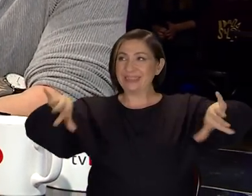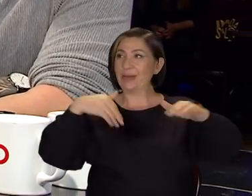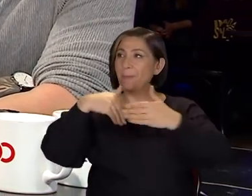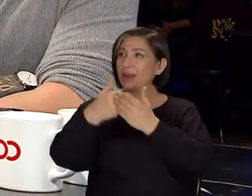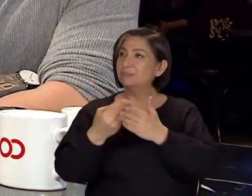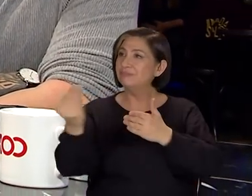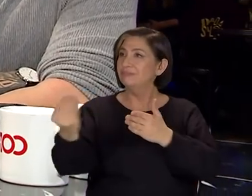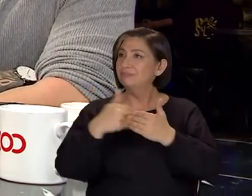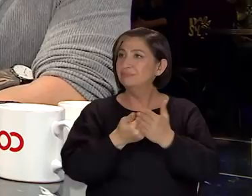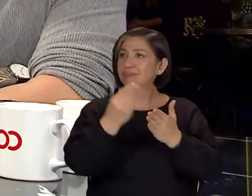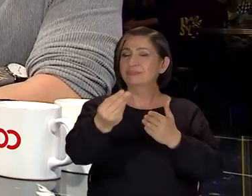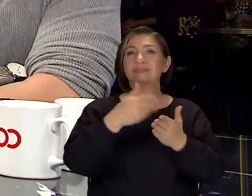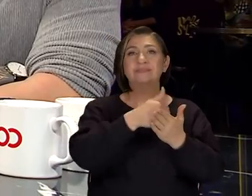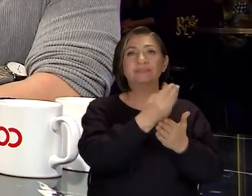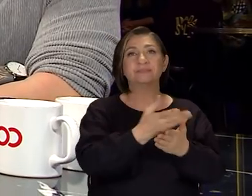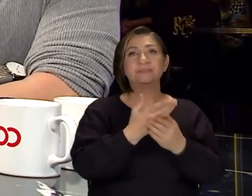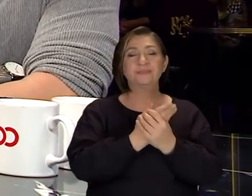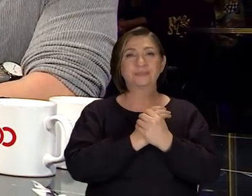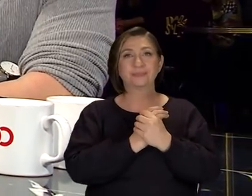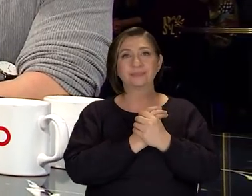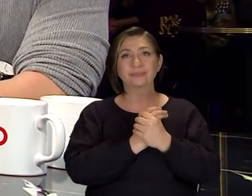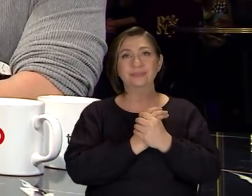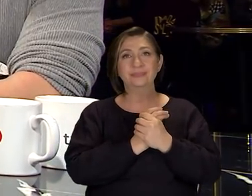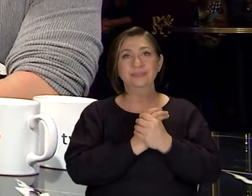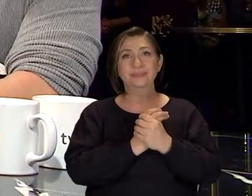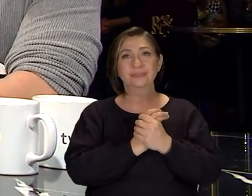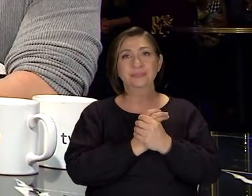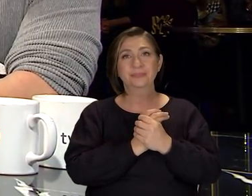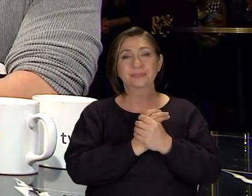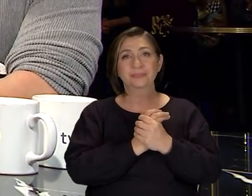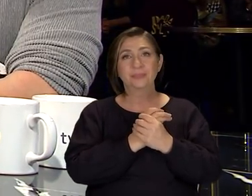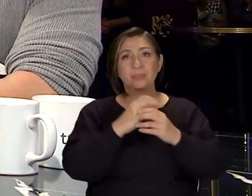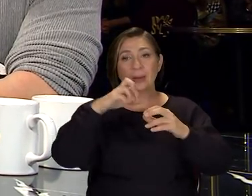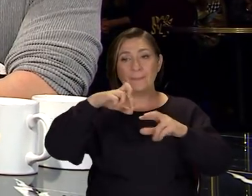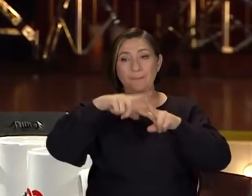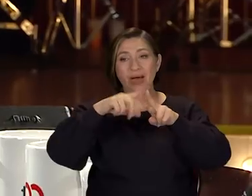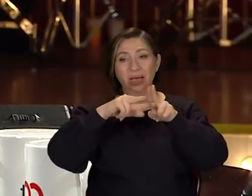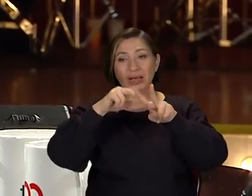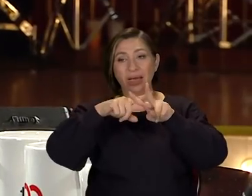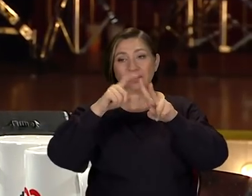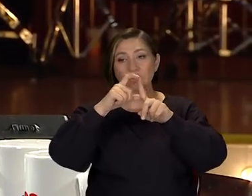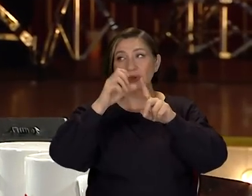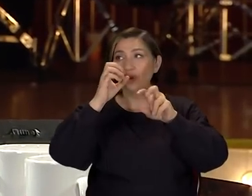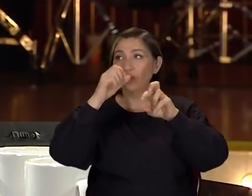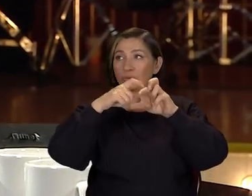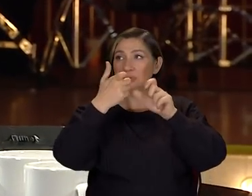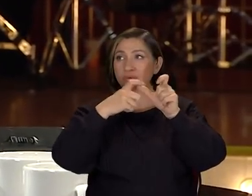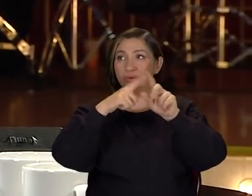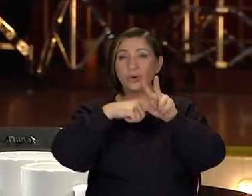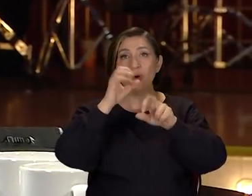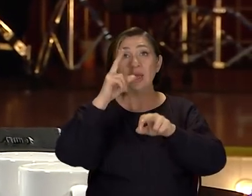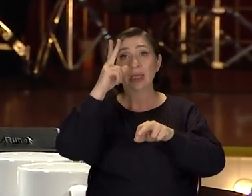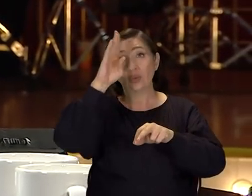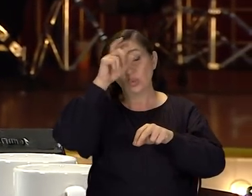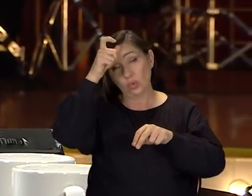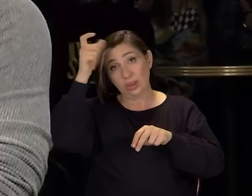Pekcanlar. Evet. Paco de Lucia'lar falan gelirlerdi eve. Paco de Lucia da eve gelmiş evet, miydi? Ama geldi iki kere